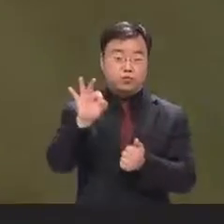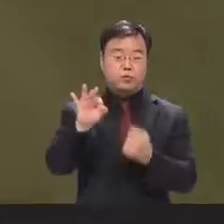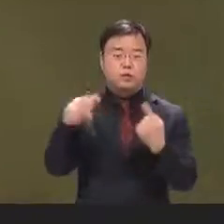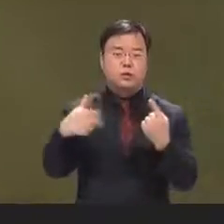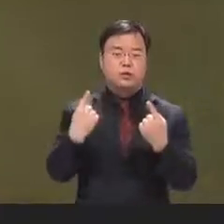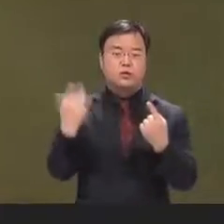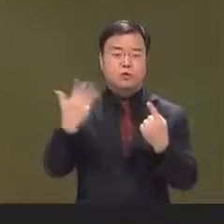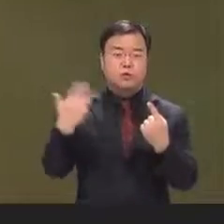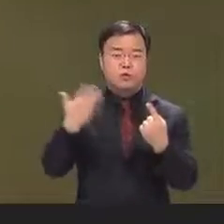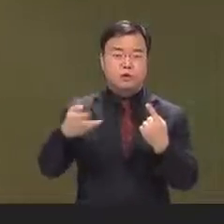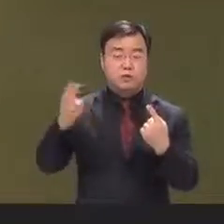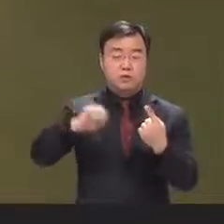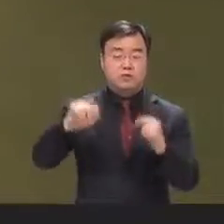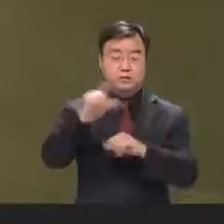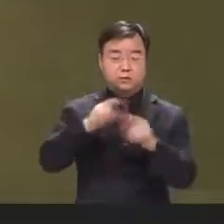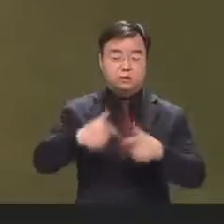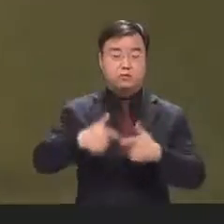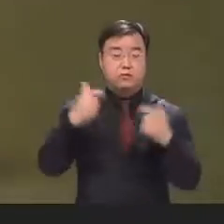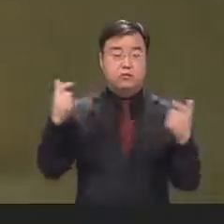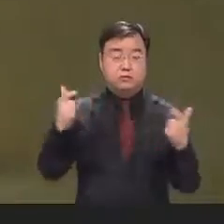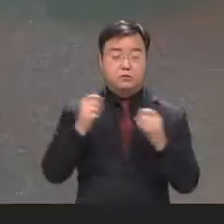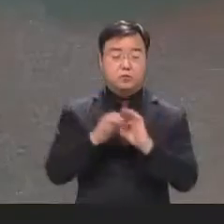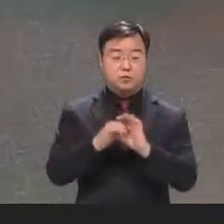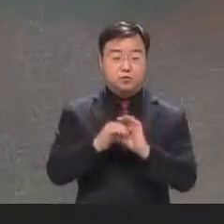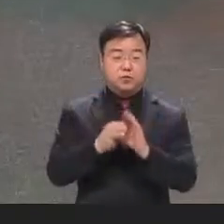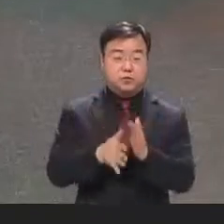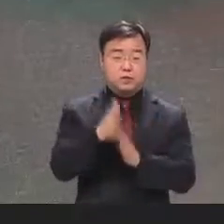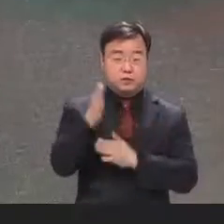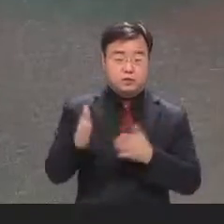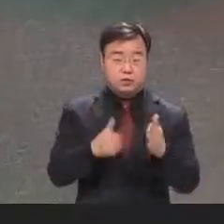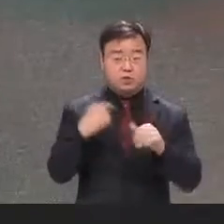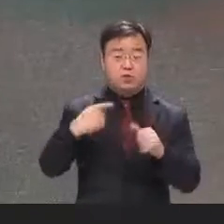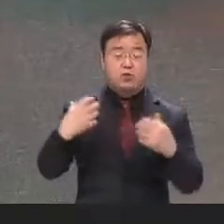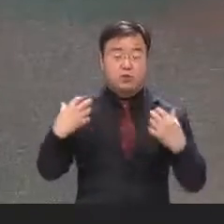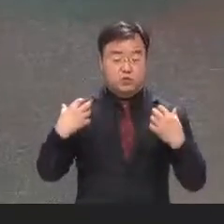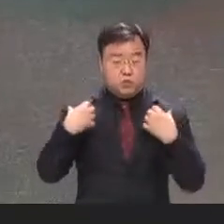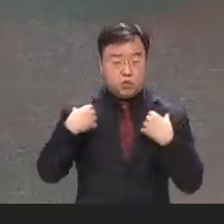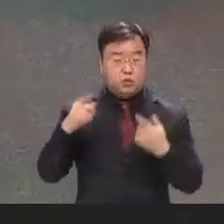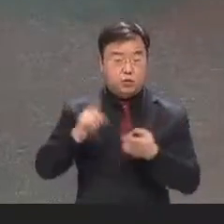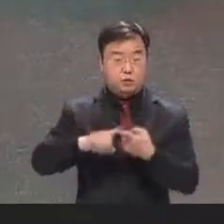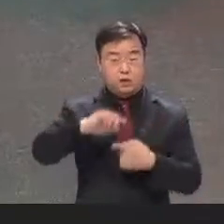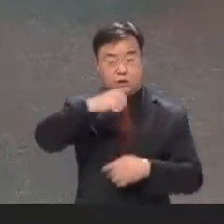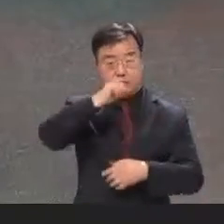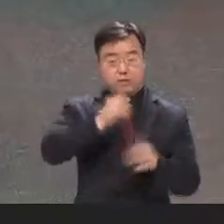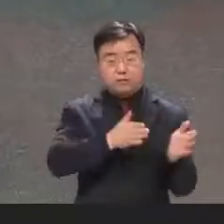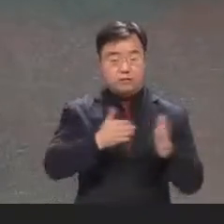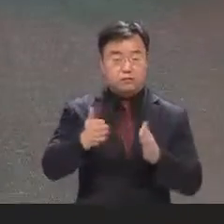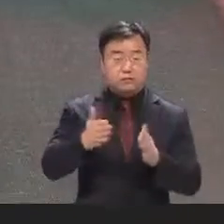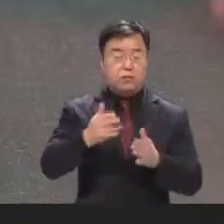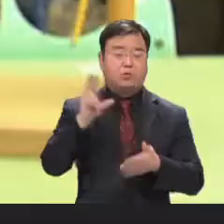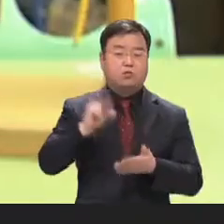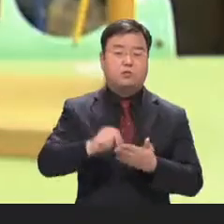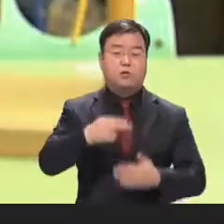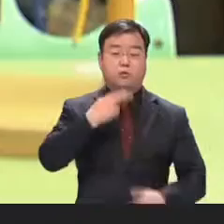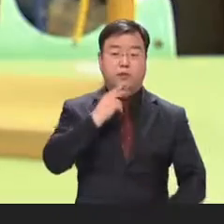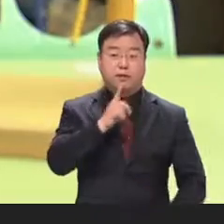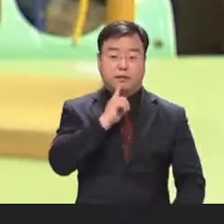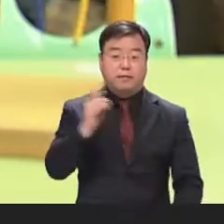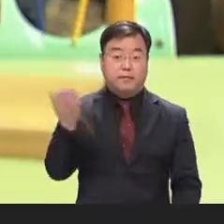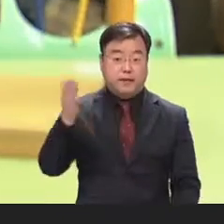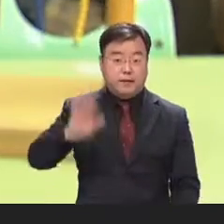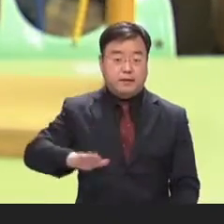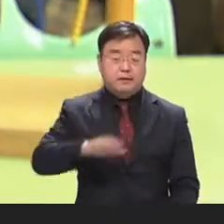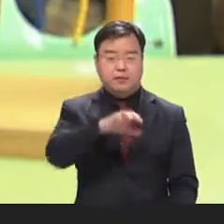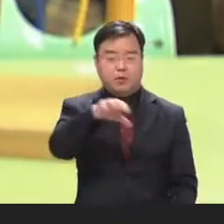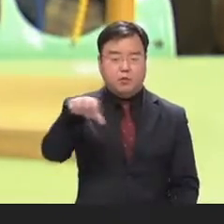올려 주면서 이 시 도교육청이 누리과정 예산 편성에 문제가 없다는 입장 인데요 하지만 일부 시 도교육청은 교사들이